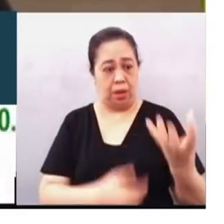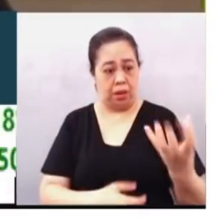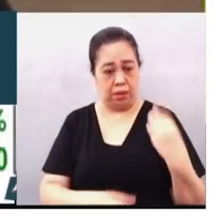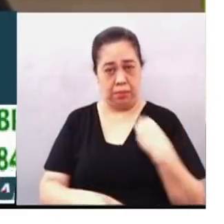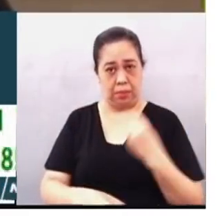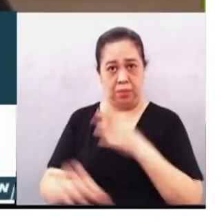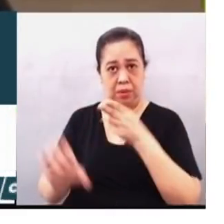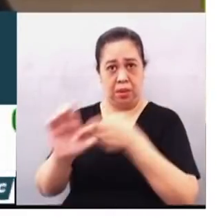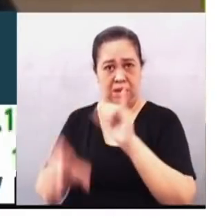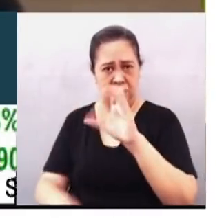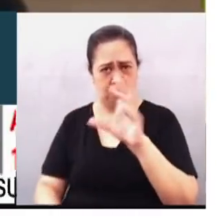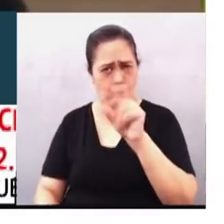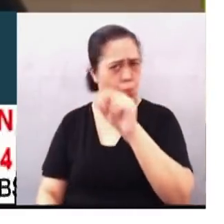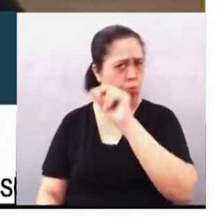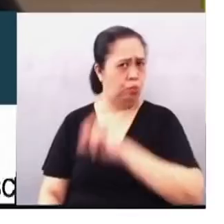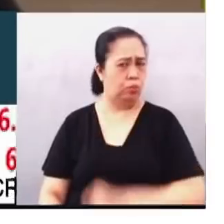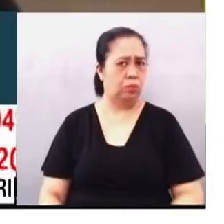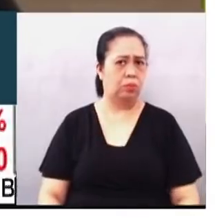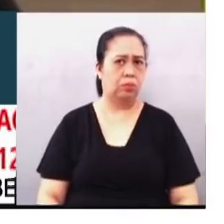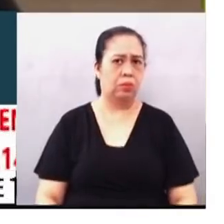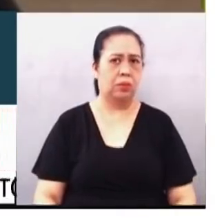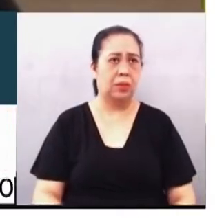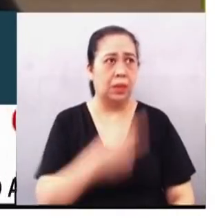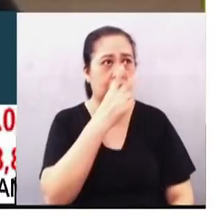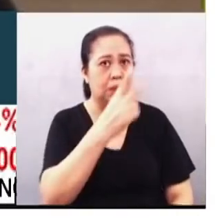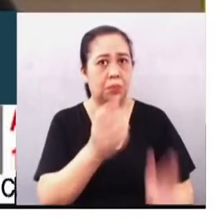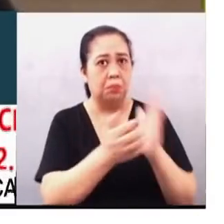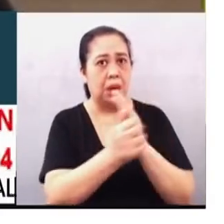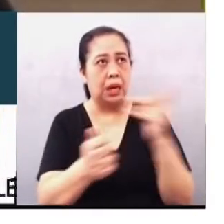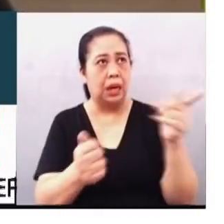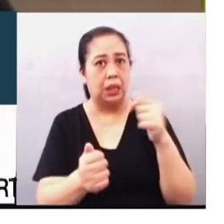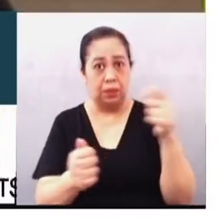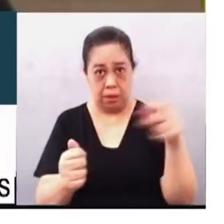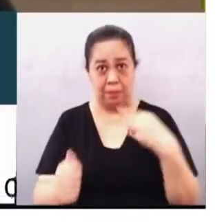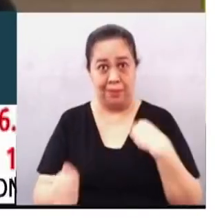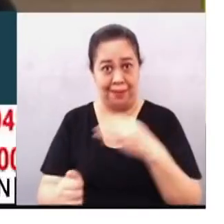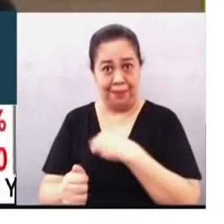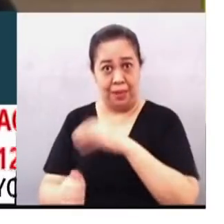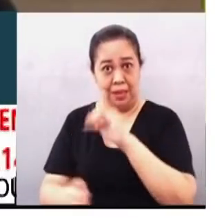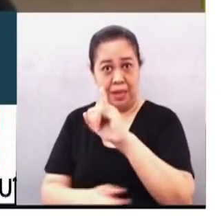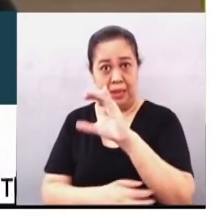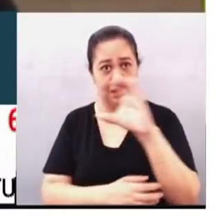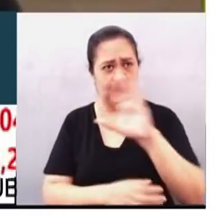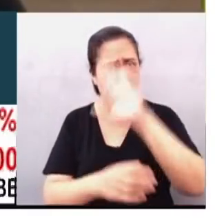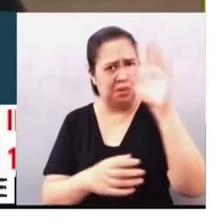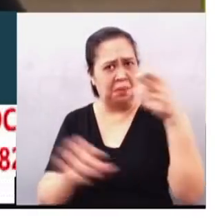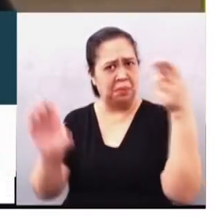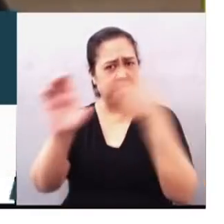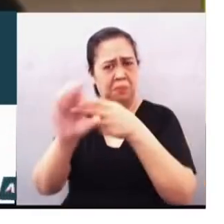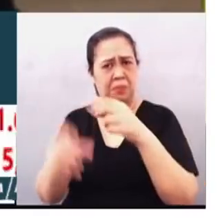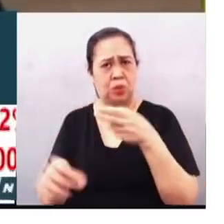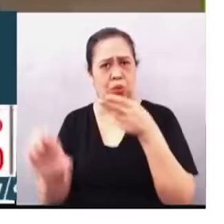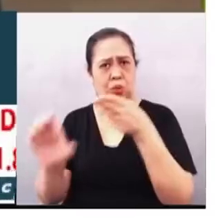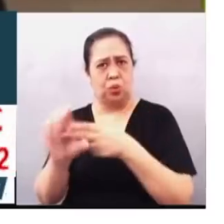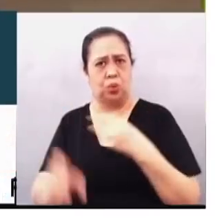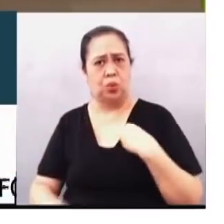ICC. Tingnan mo yung mga magagaling na bansa, nagpamembro ba sila diyan? Hindi sila